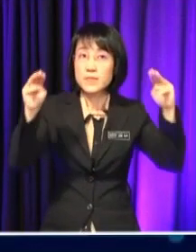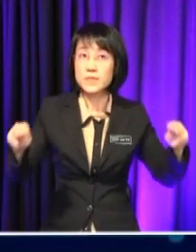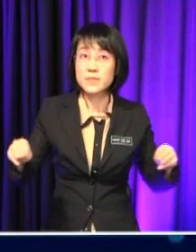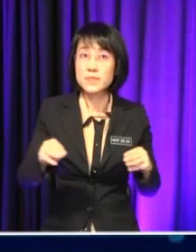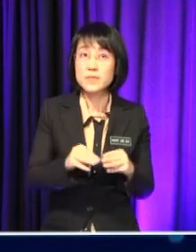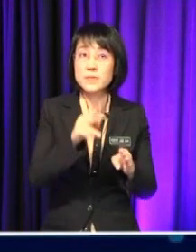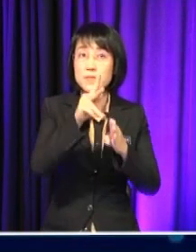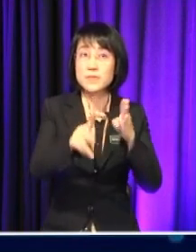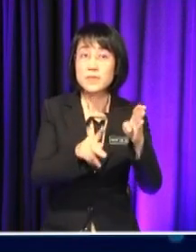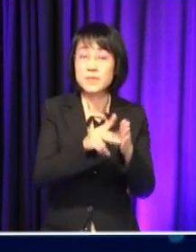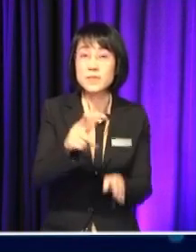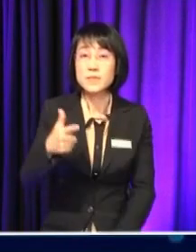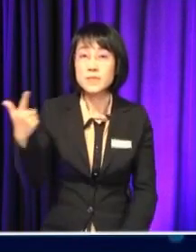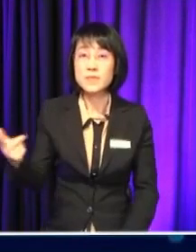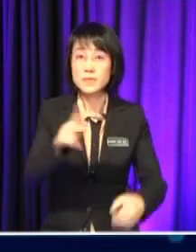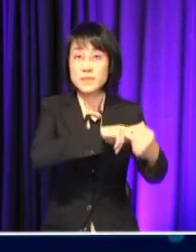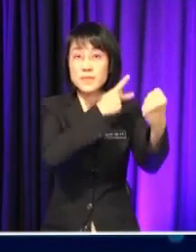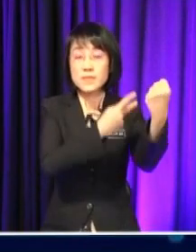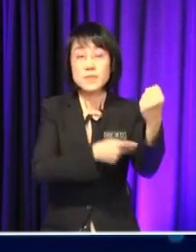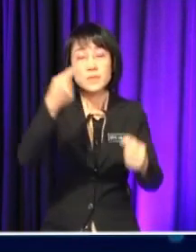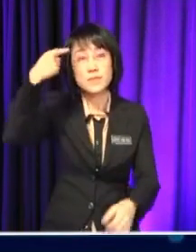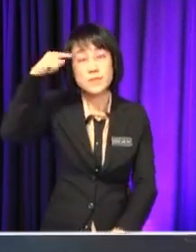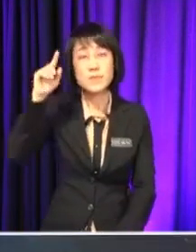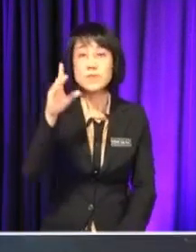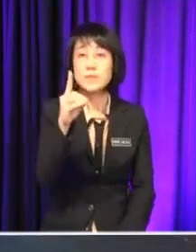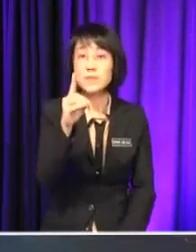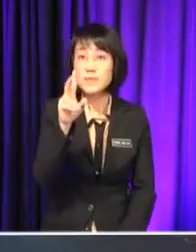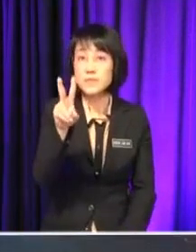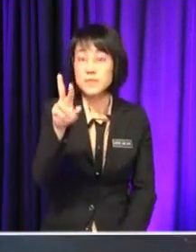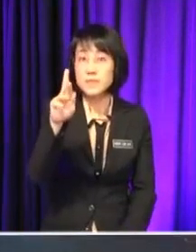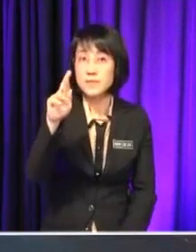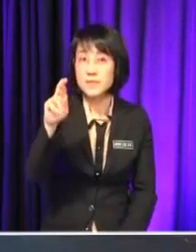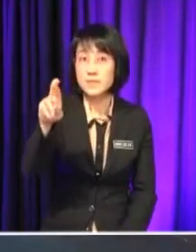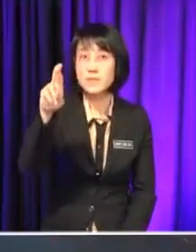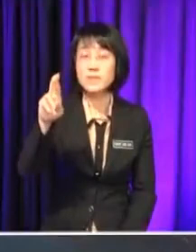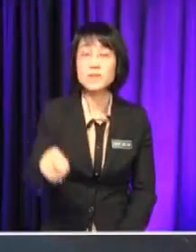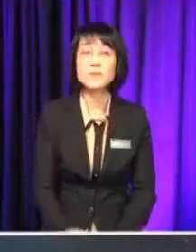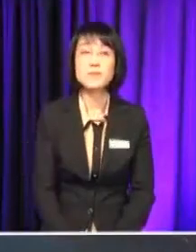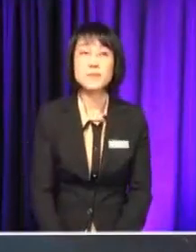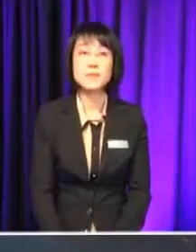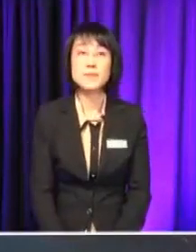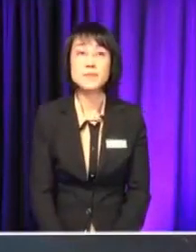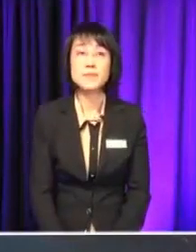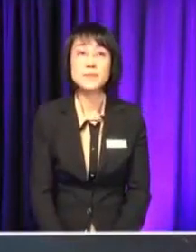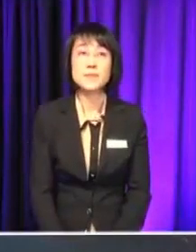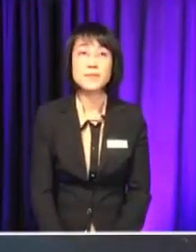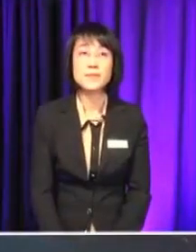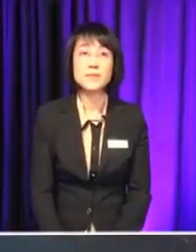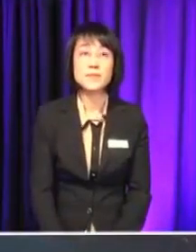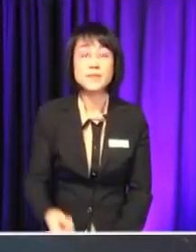bakalan kuase untuk dbr oke eee Ini dia Oke jadi untuk yang